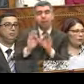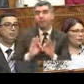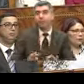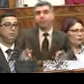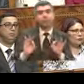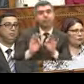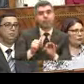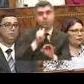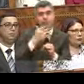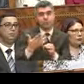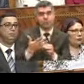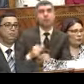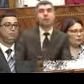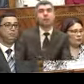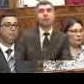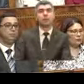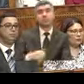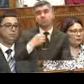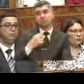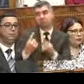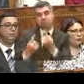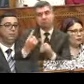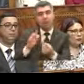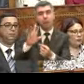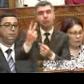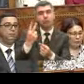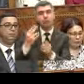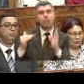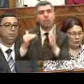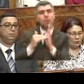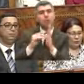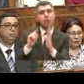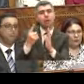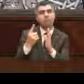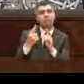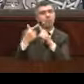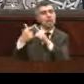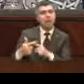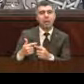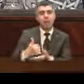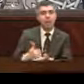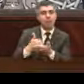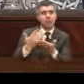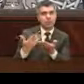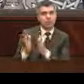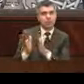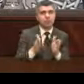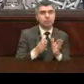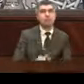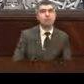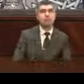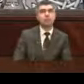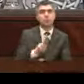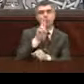السميعه ككل موجوده، كتكلفش اكثر من 25 مليون ديال الدرهم السيد الوزير، وشكرا. شكرا. تعقيب اضافي اخر،